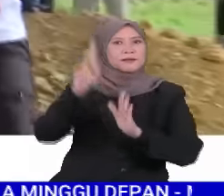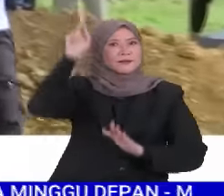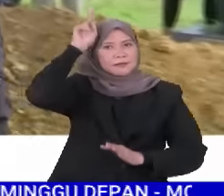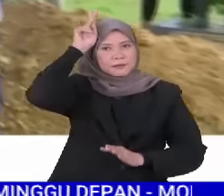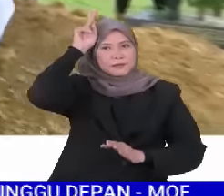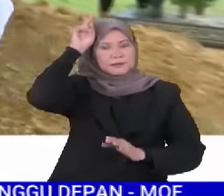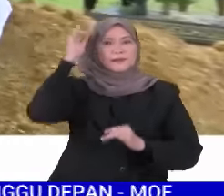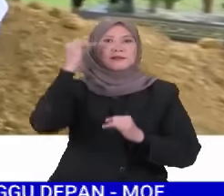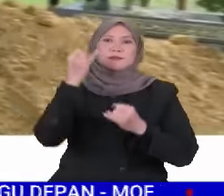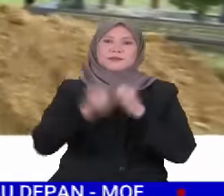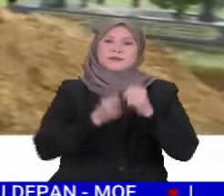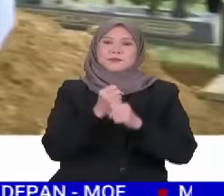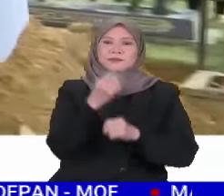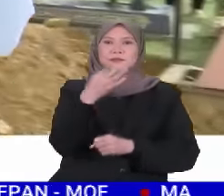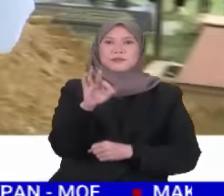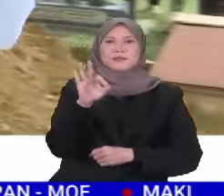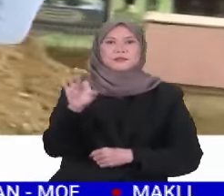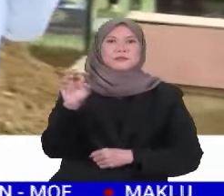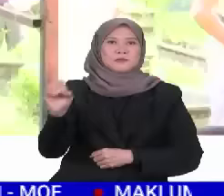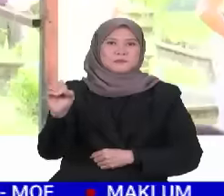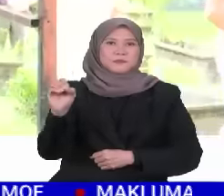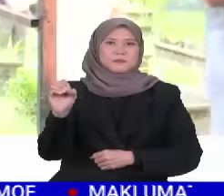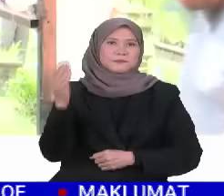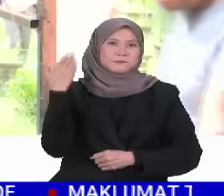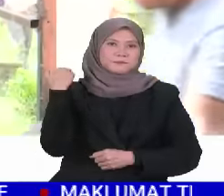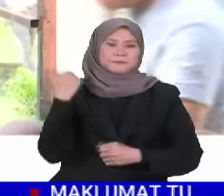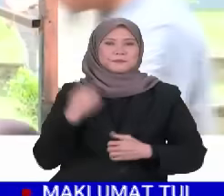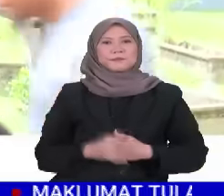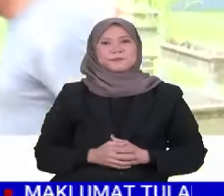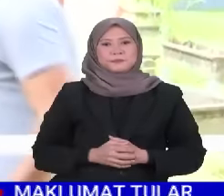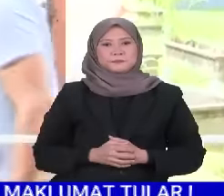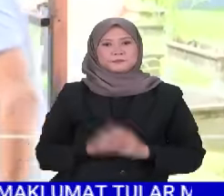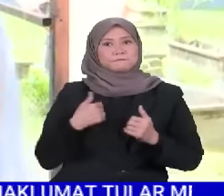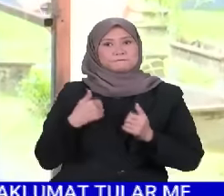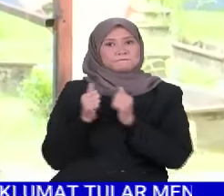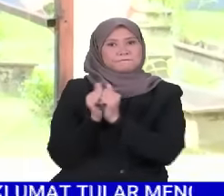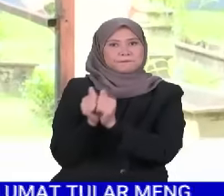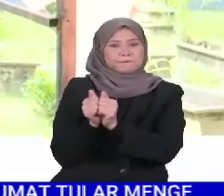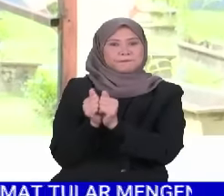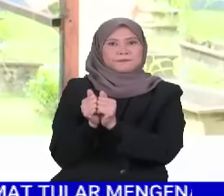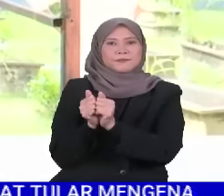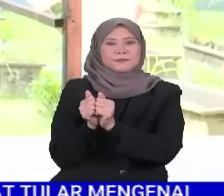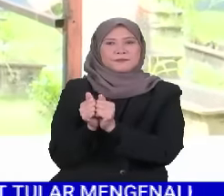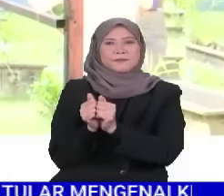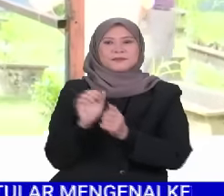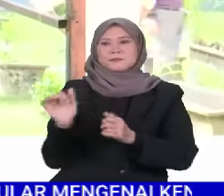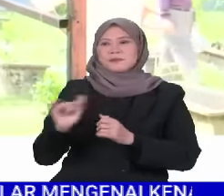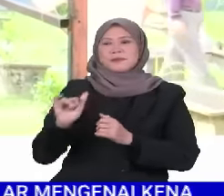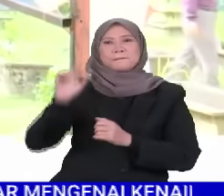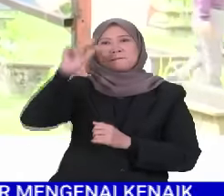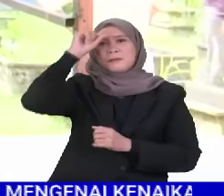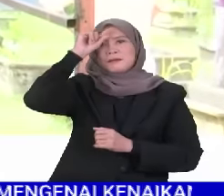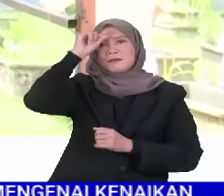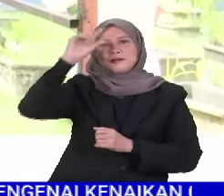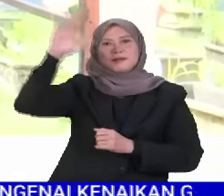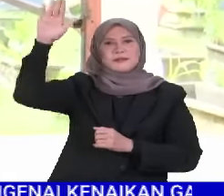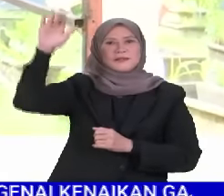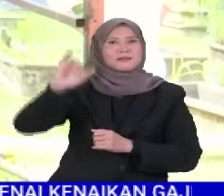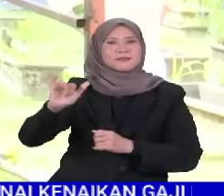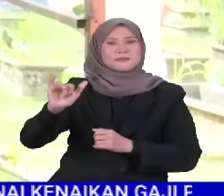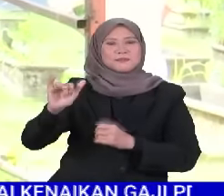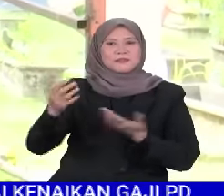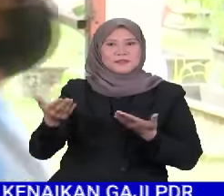pada pengunjung Era 90-an selama periode dia sebagai apa itulah dia banyak